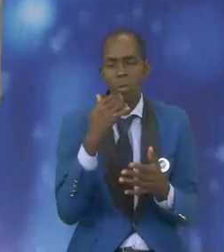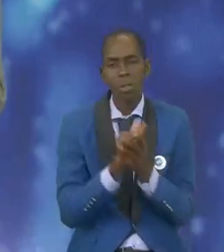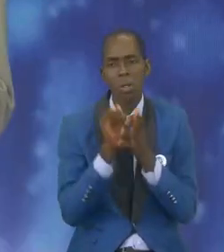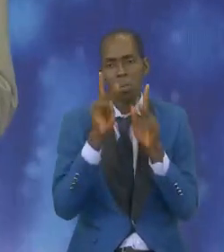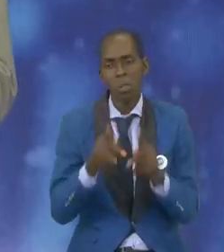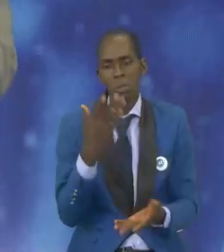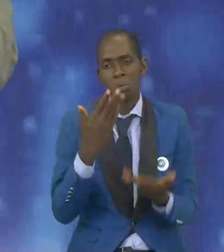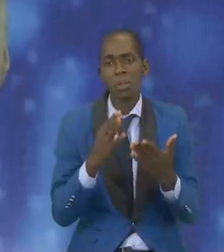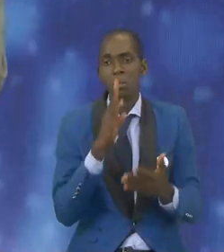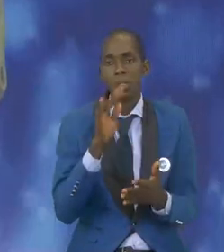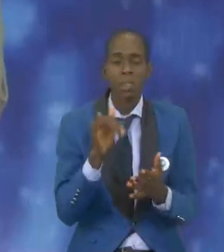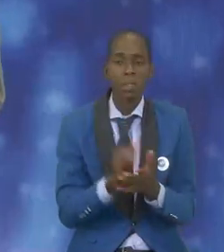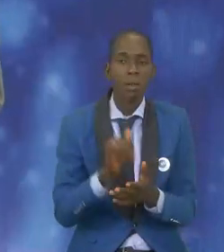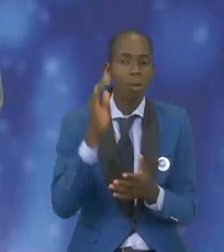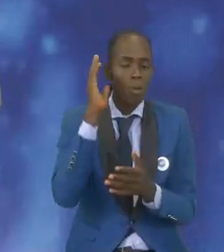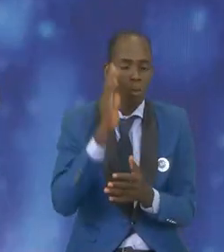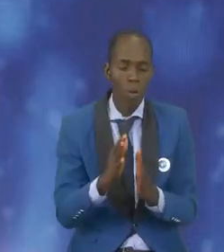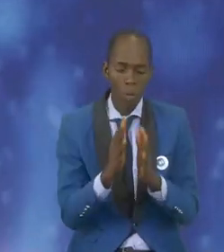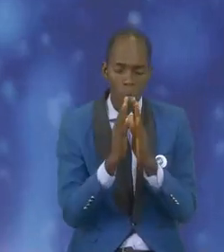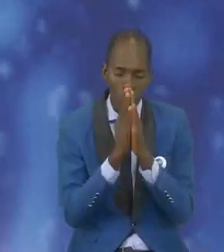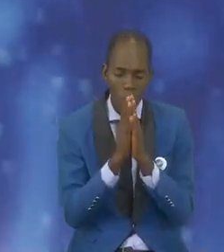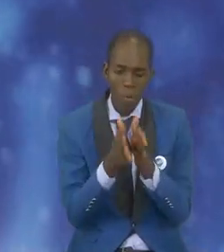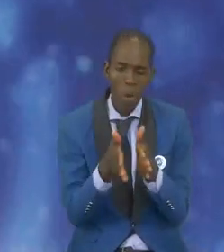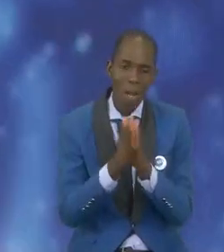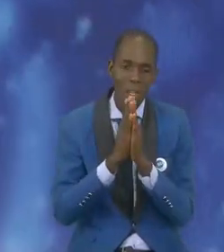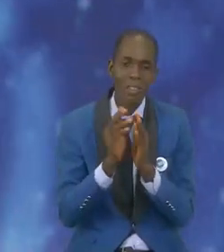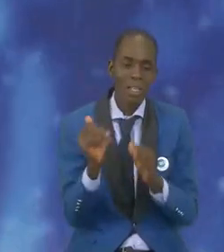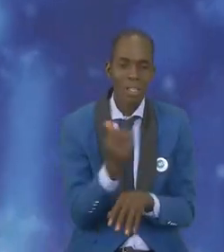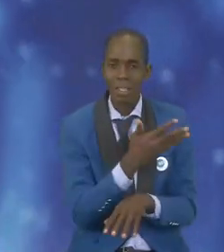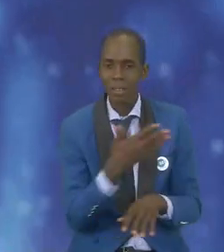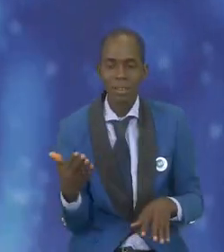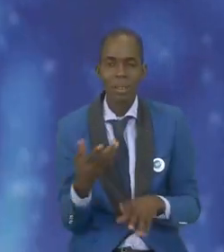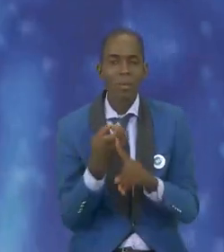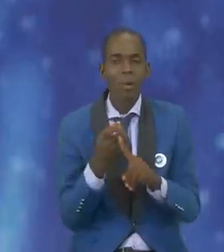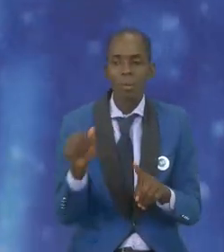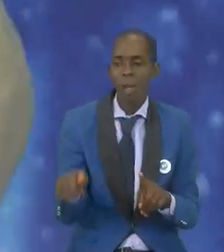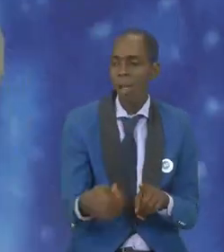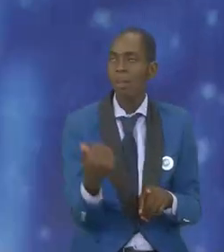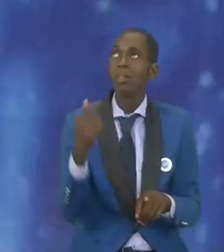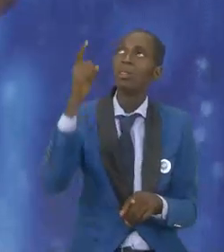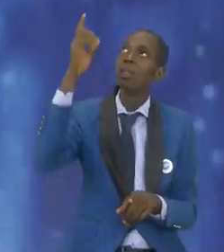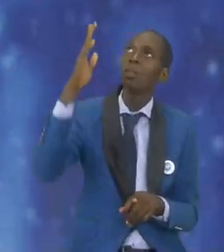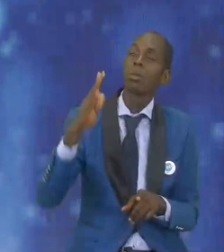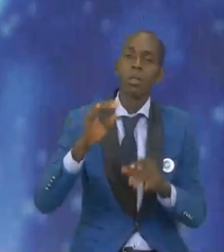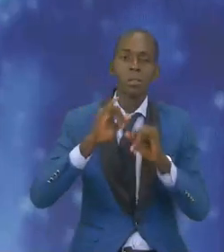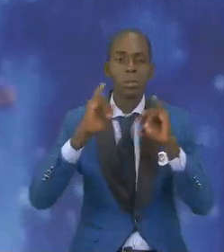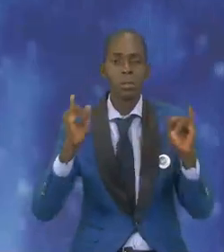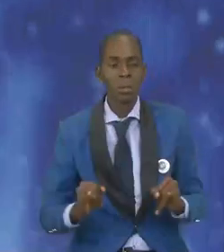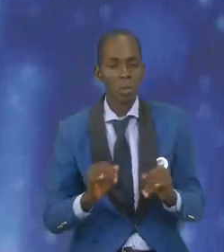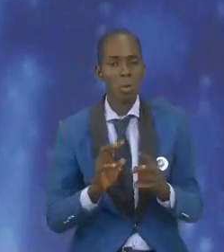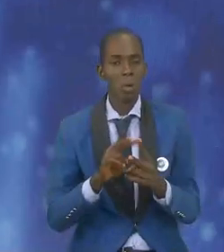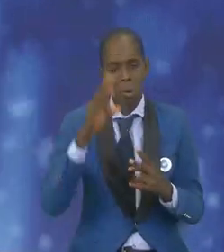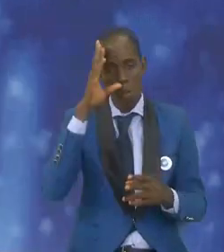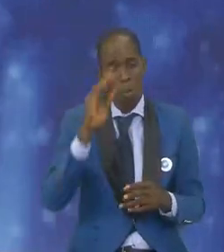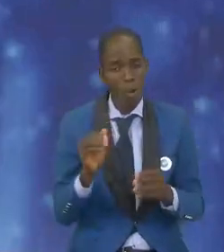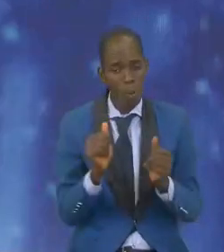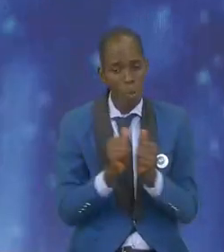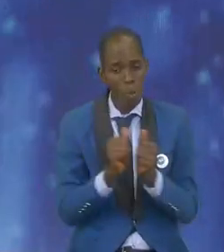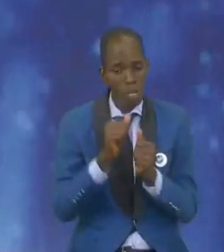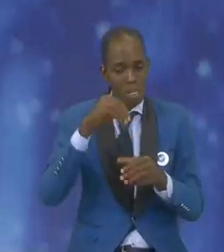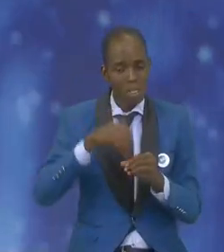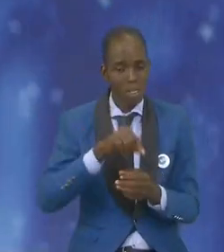quiconque dans l'espace quiconque dans l'espace de 30 jours adresse serait des prières à quelques